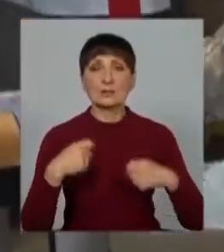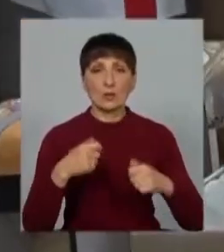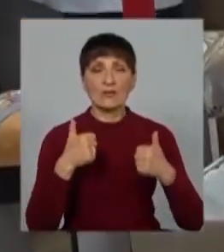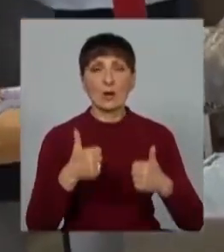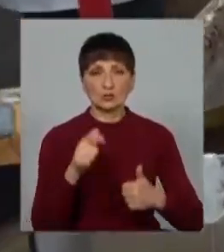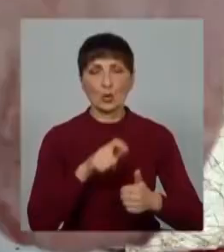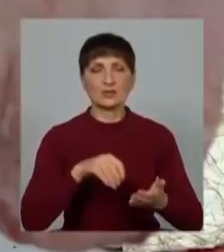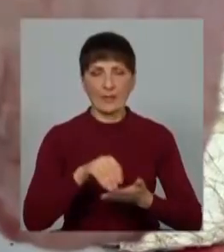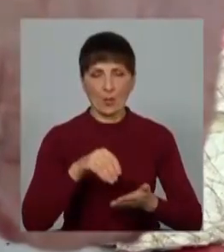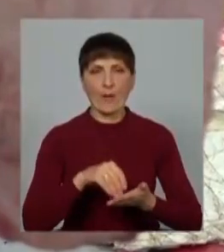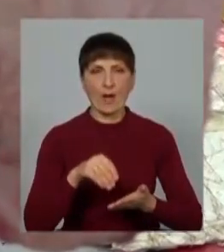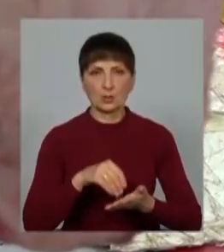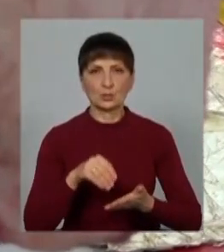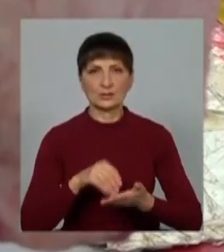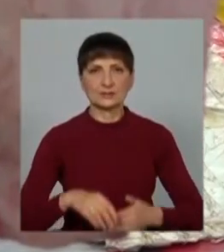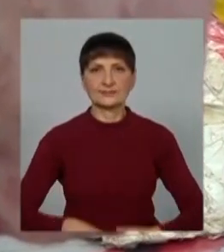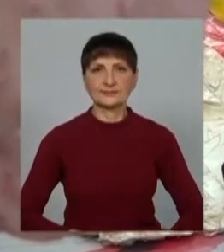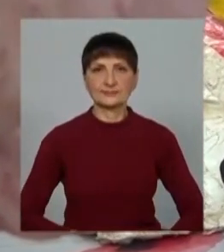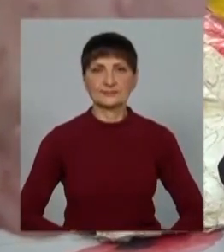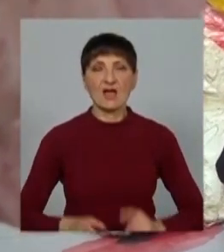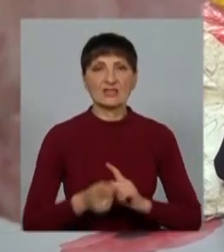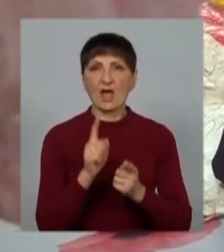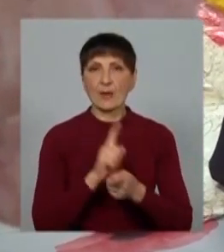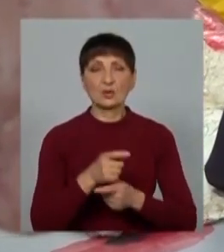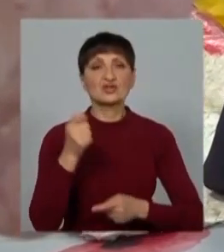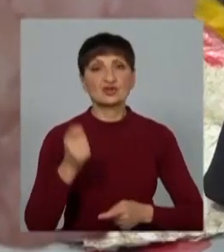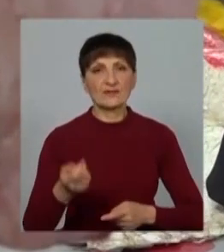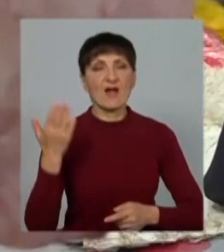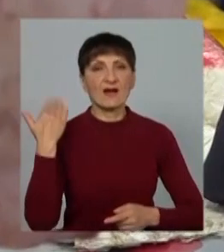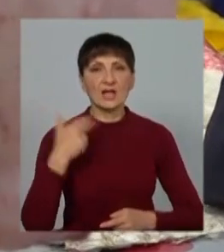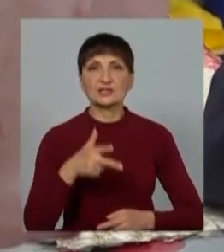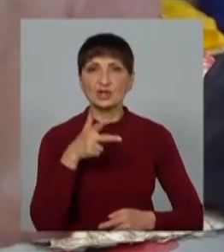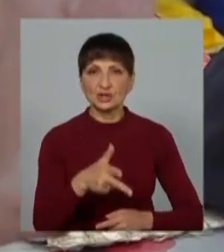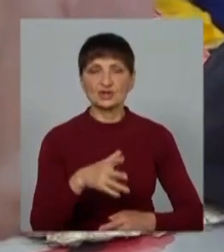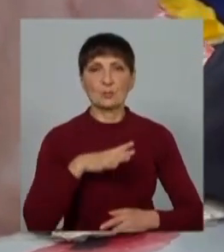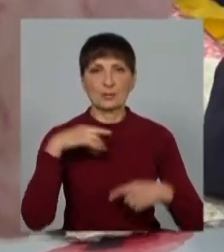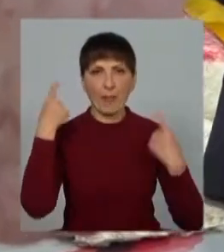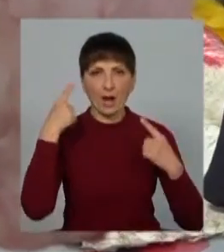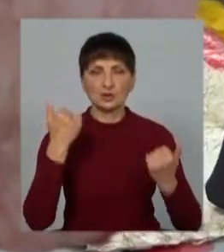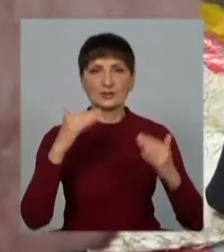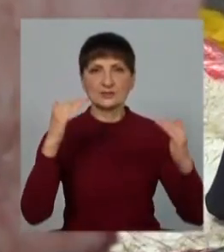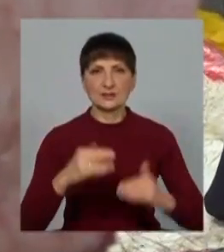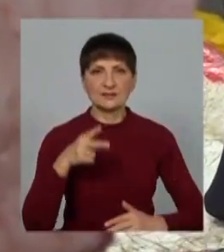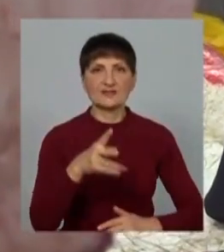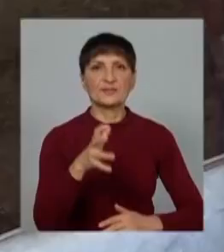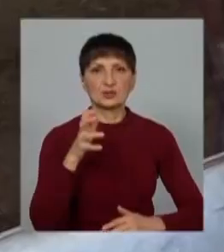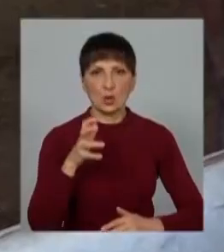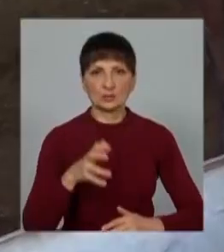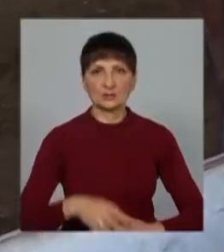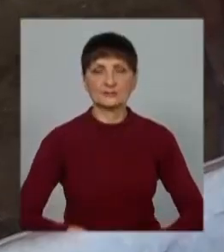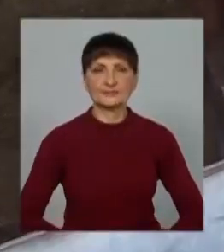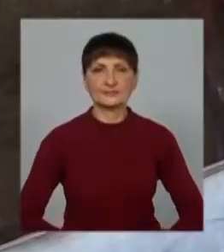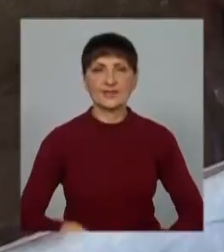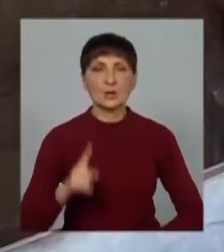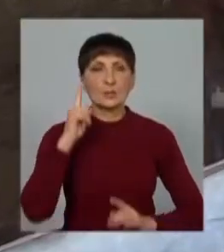хорошая, спрос есть. Наоборот, стало дешевле. Ранее 3000 стоила баранина, сейчас по 2500 продаем.